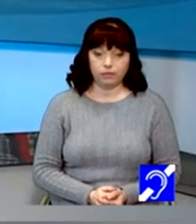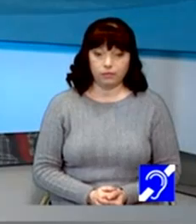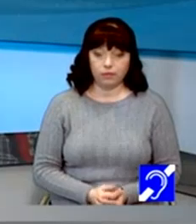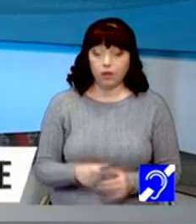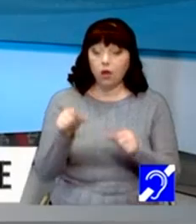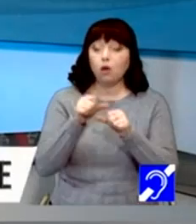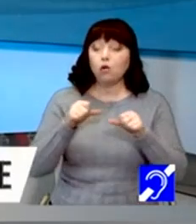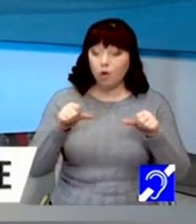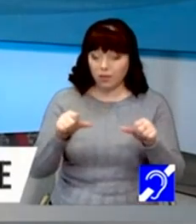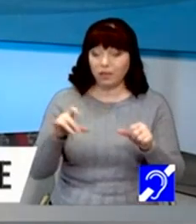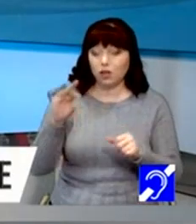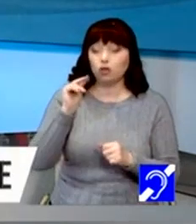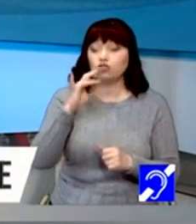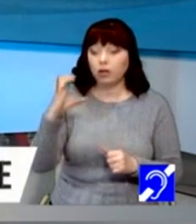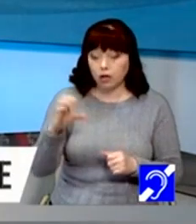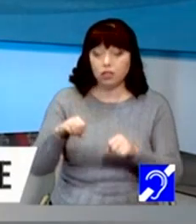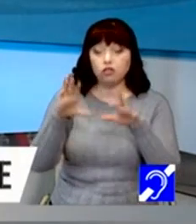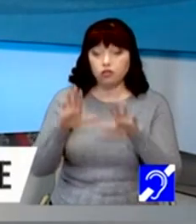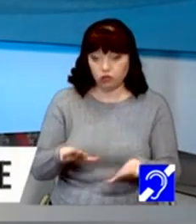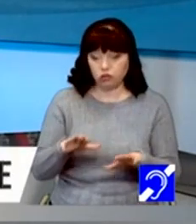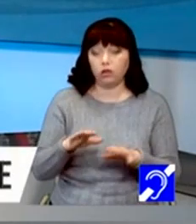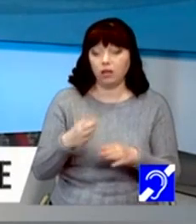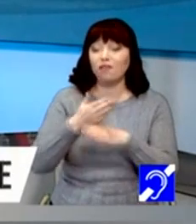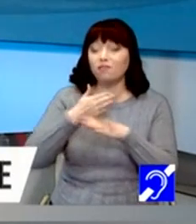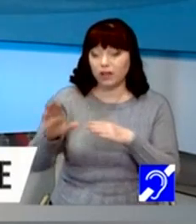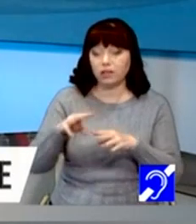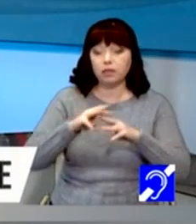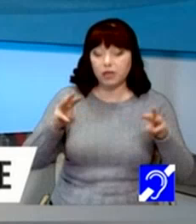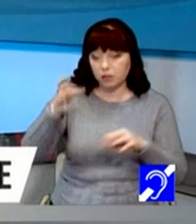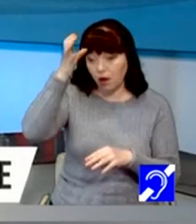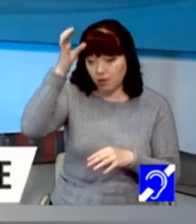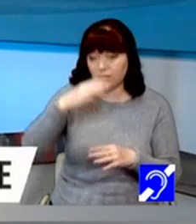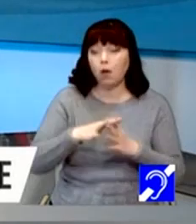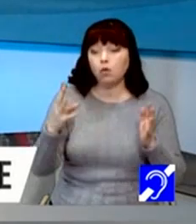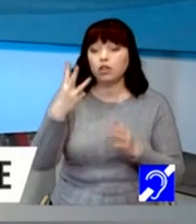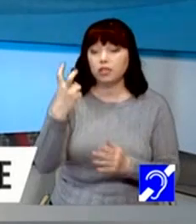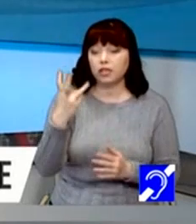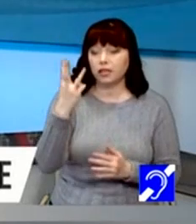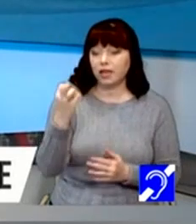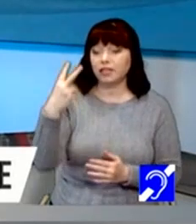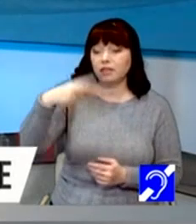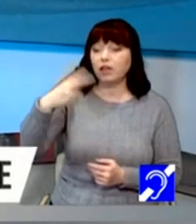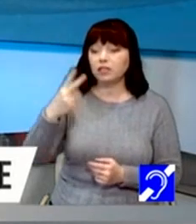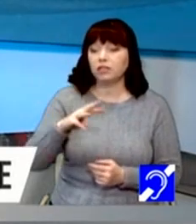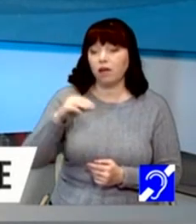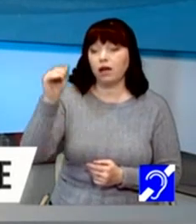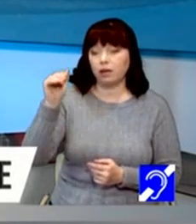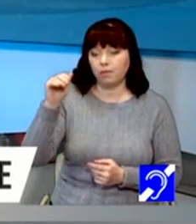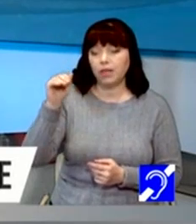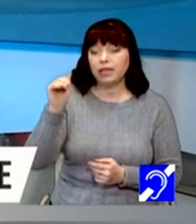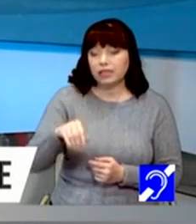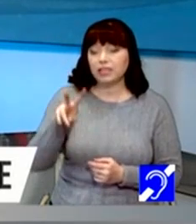hrănirea pentru situații excepționale a decis să aloce Ministerului educației peste 300 22.000 de lei din fondul de